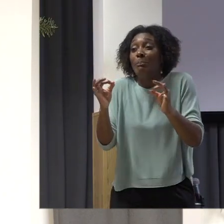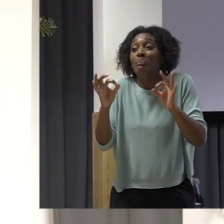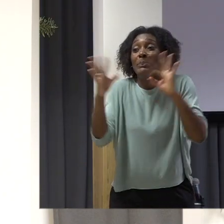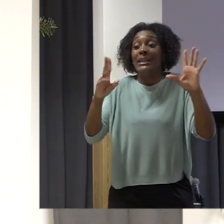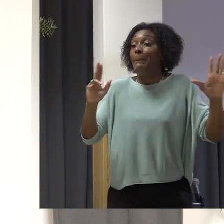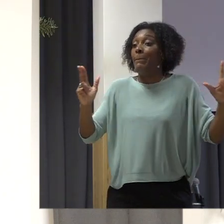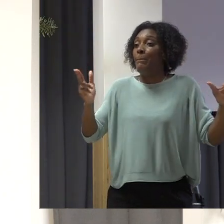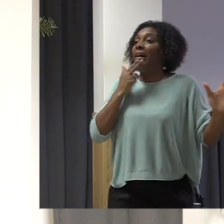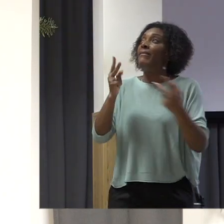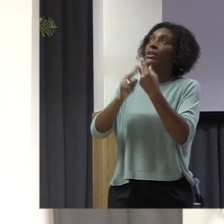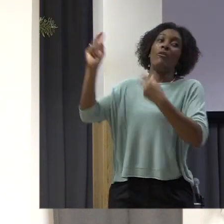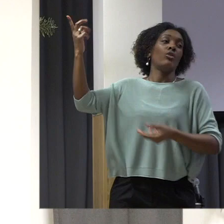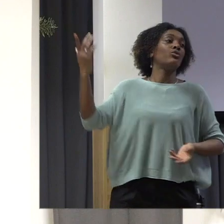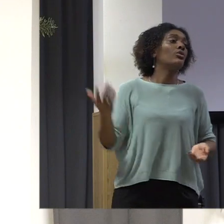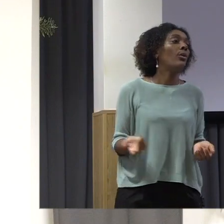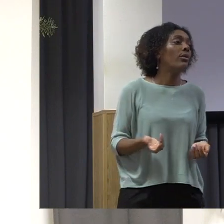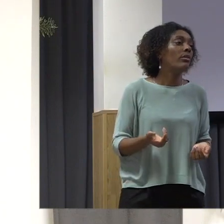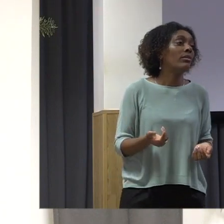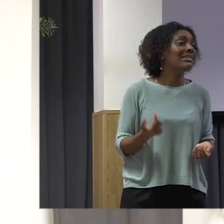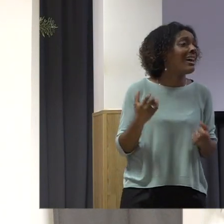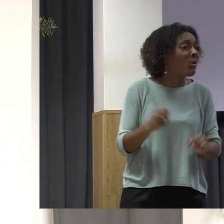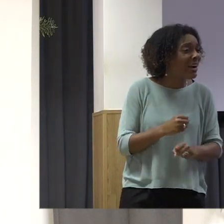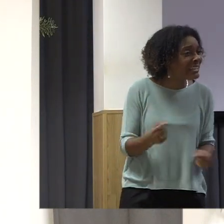C'est formidable de voir cela.